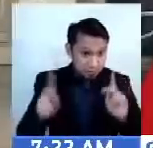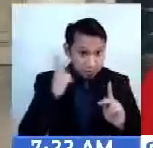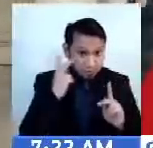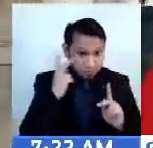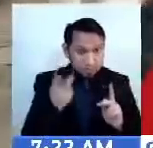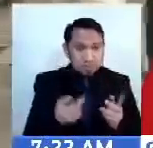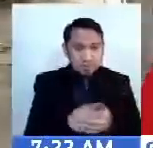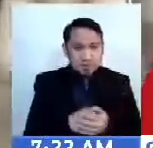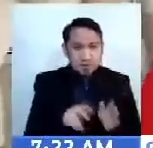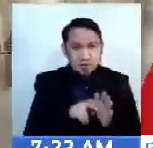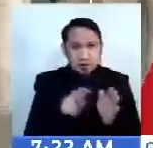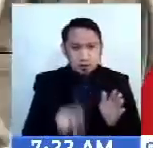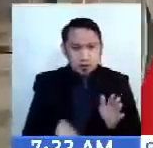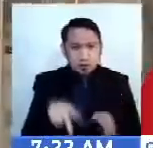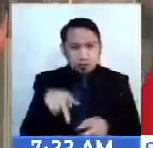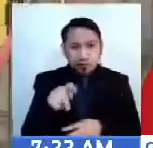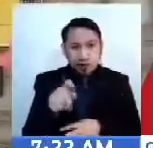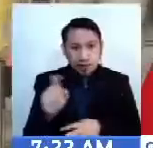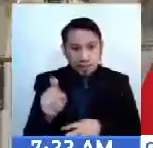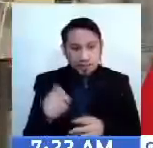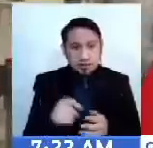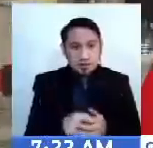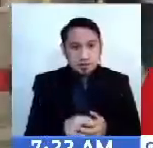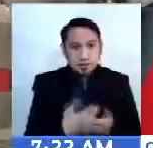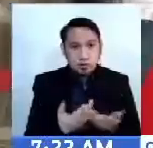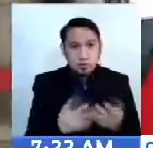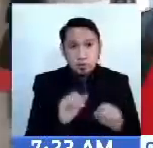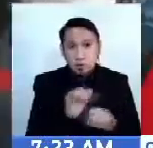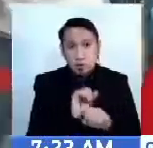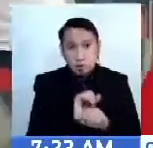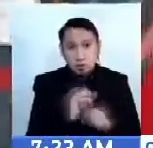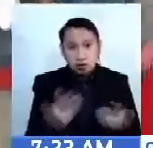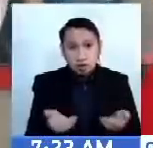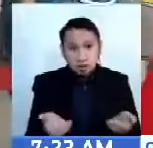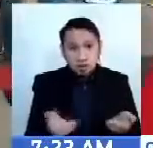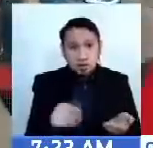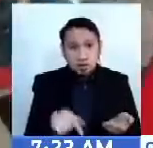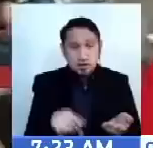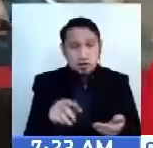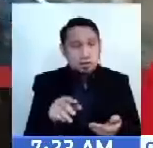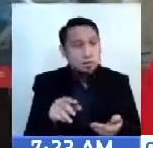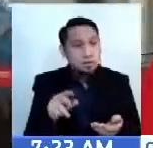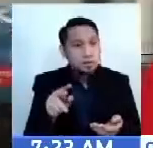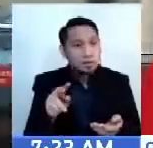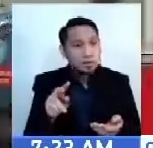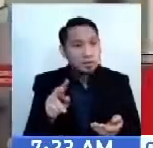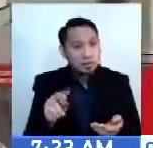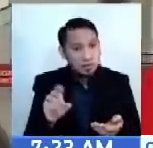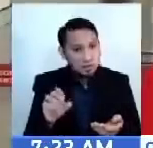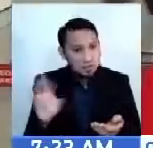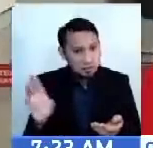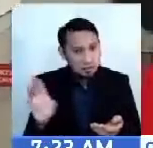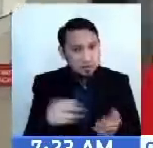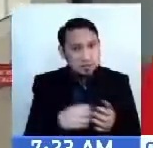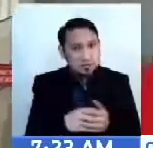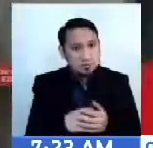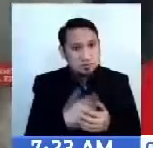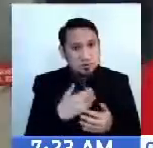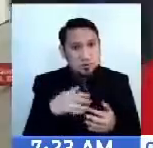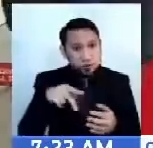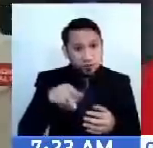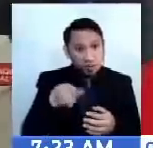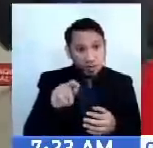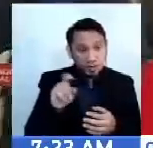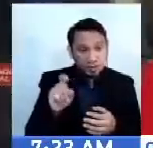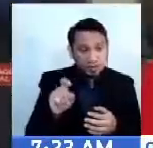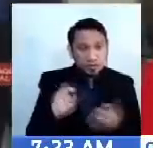sa PITX na papasok ng mga trabaho rito sa Metro Manila. Ang maganda raw dito sa PITX ay yung sakayan o yung sasakayan dito